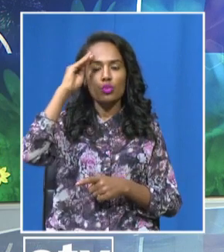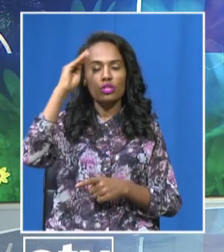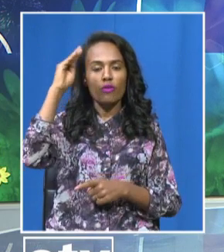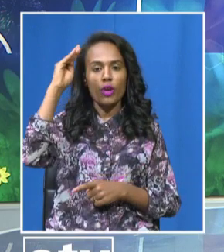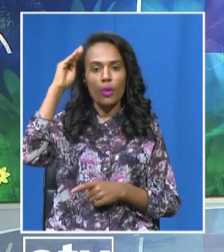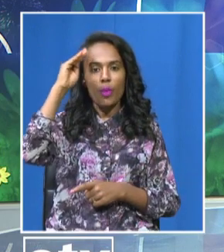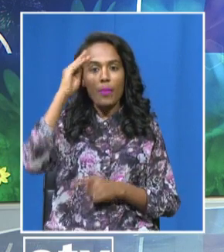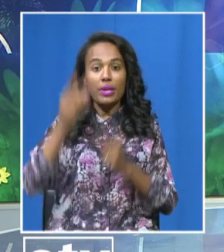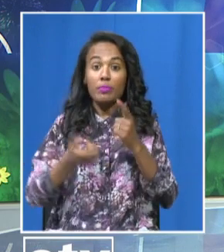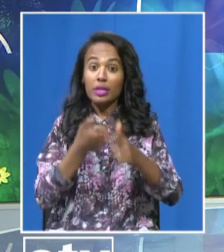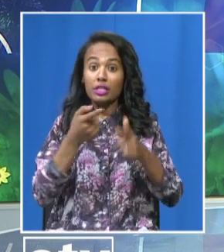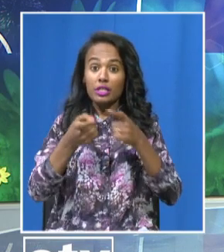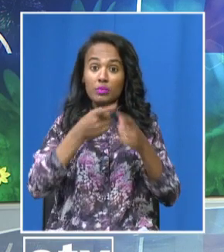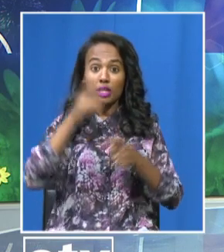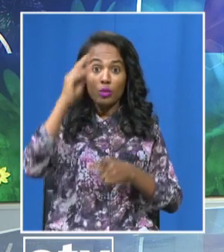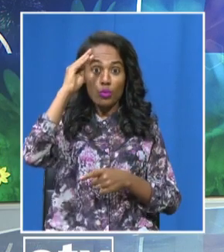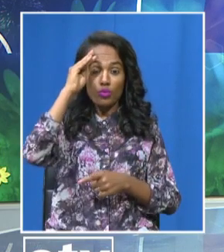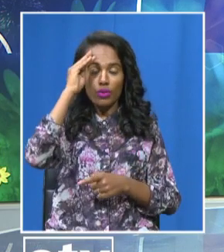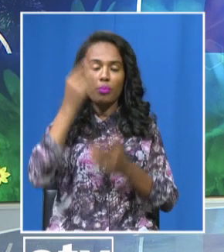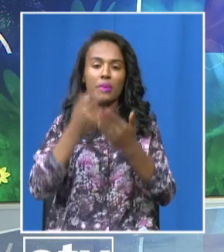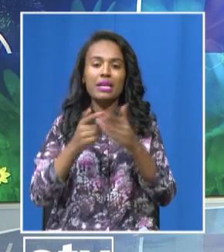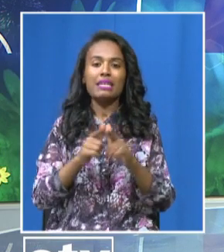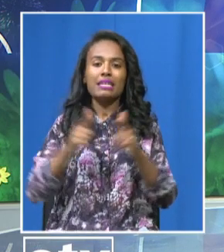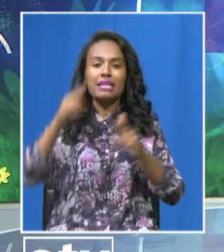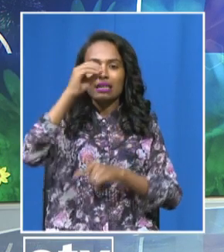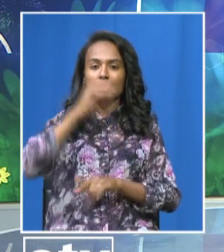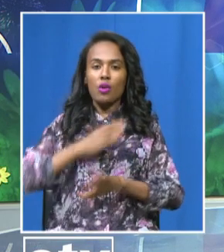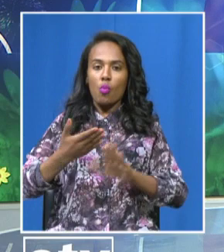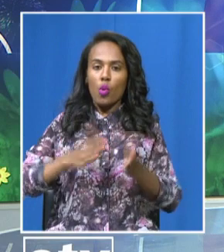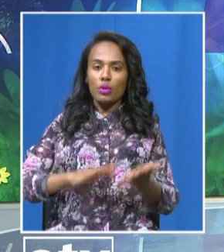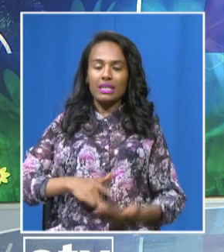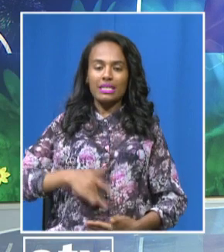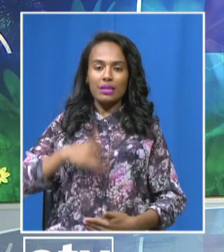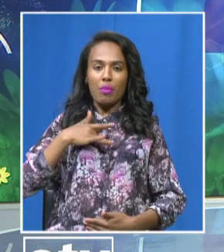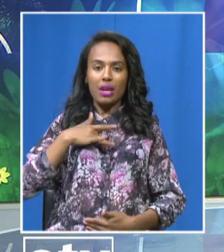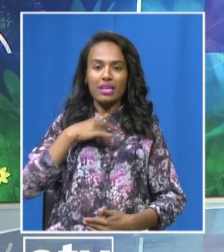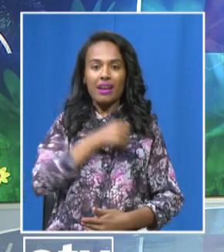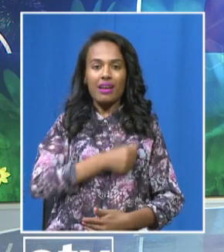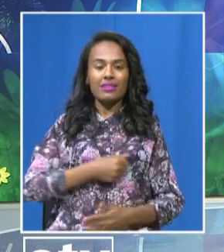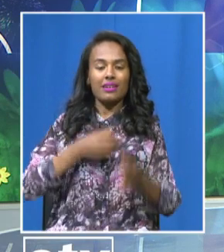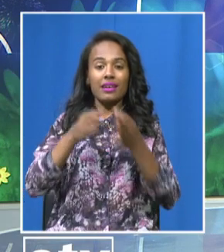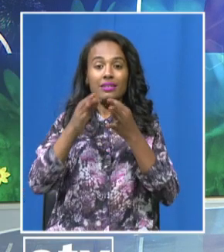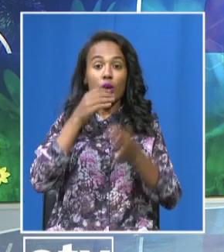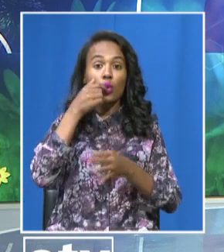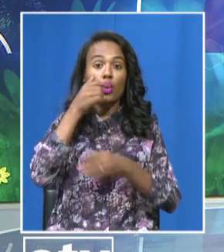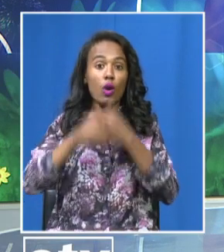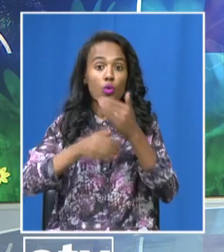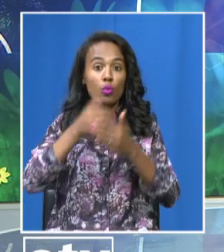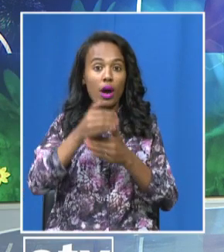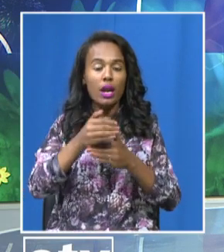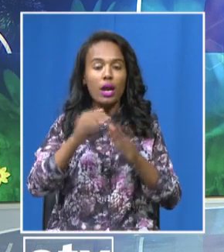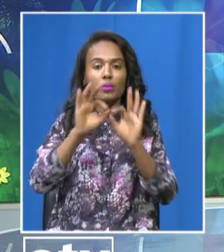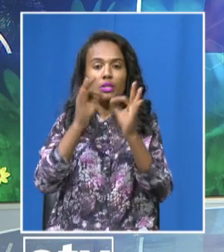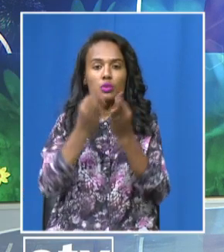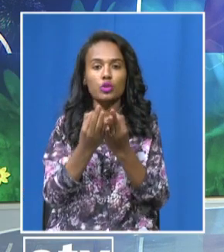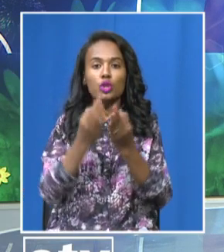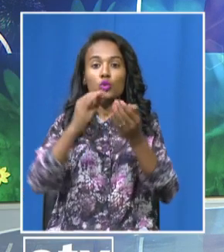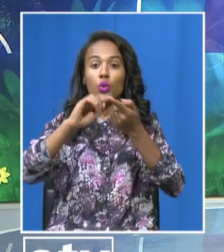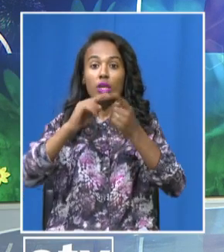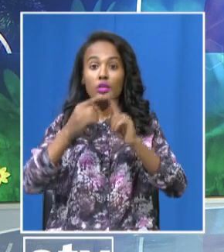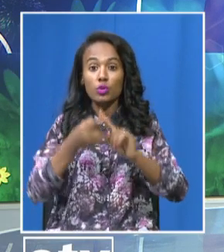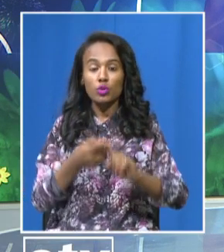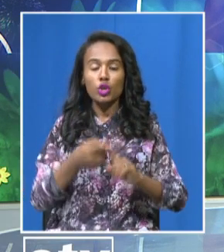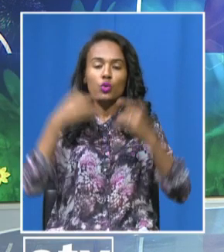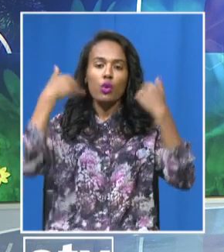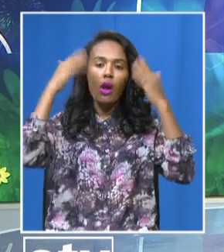መሐመድ። ምክትል ርዕሰ መስተዳድር ሙስጣፊ በእኚህ ትልቅ ሰው ሞት የተሰማኝን ጥልቅ ሐዘን እገልጻለሁ ካሉ በኋላ ለቤተሰቦቻቸው፣ ለወዳጅ